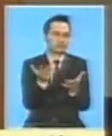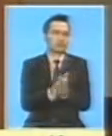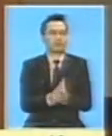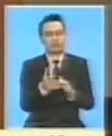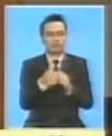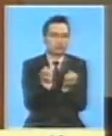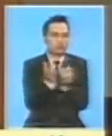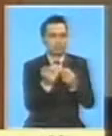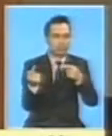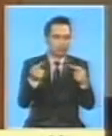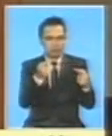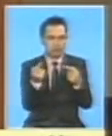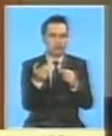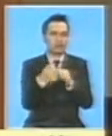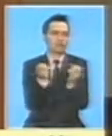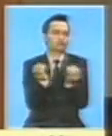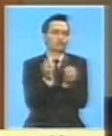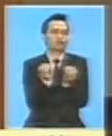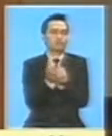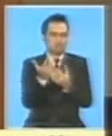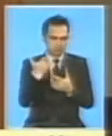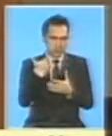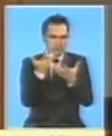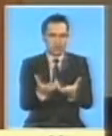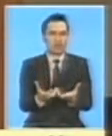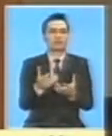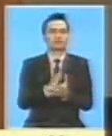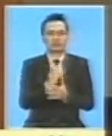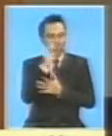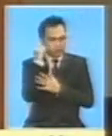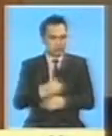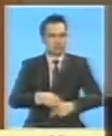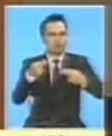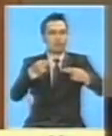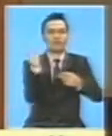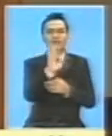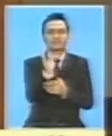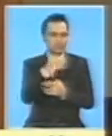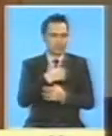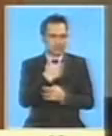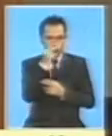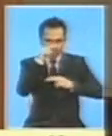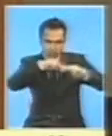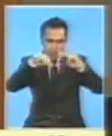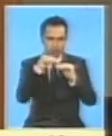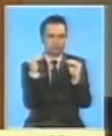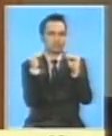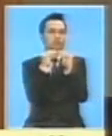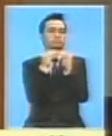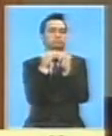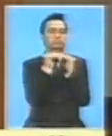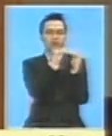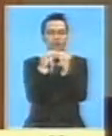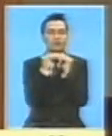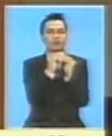าพในการต่อรองเจรจามันจะลดลงไปนะครับไม่เกรงใจไม่ได้มีไว้เพื่อไปรบกัน แต่มีไว้เพื่อสร้างความทัดเทียมกันเพราะว่ายังไง